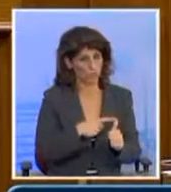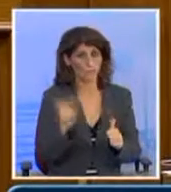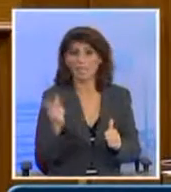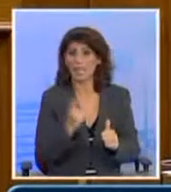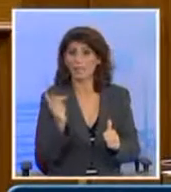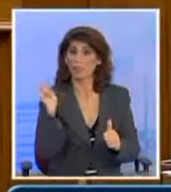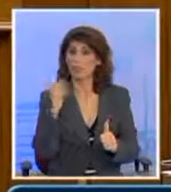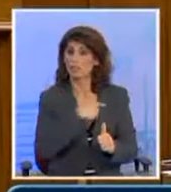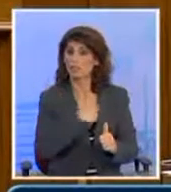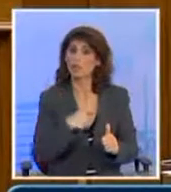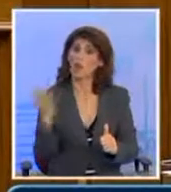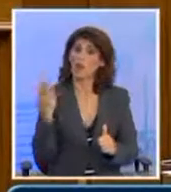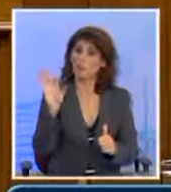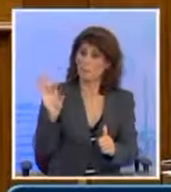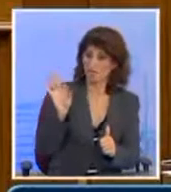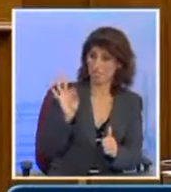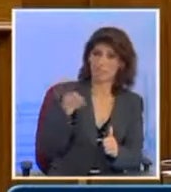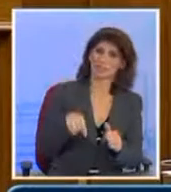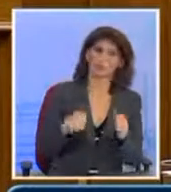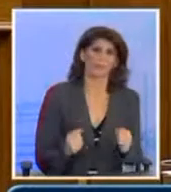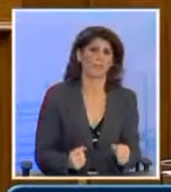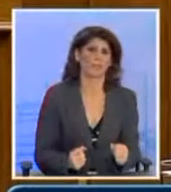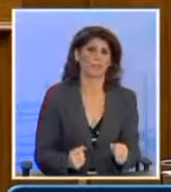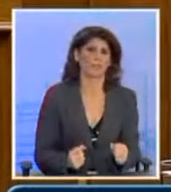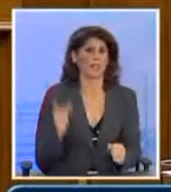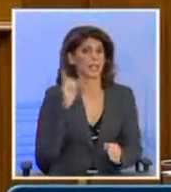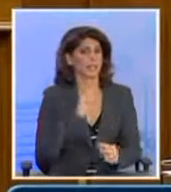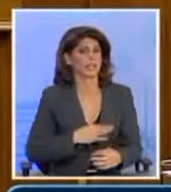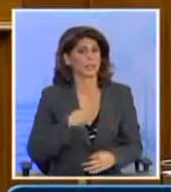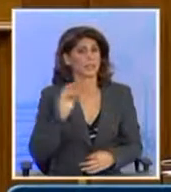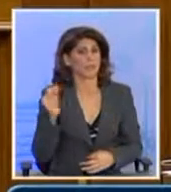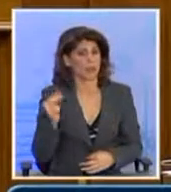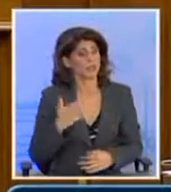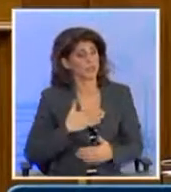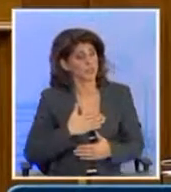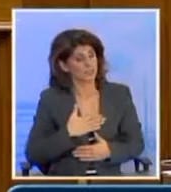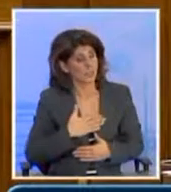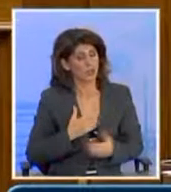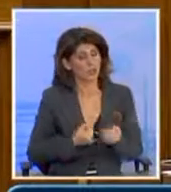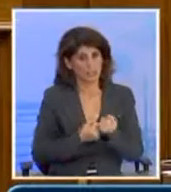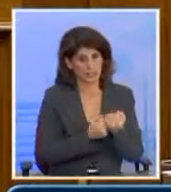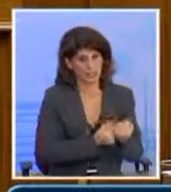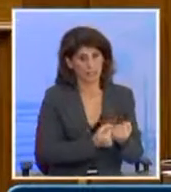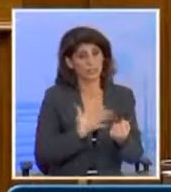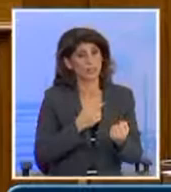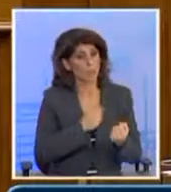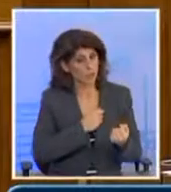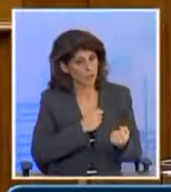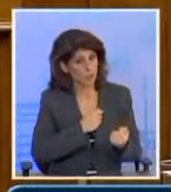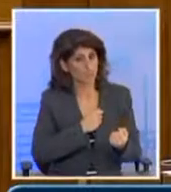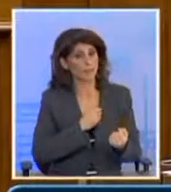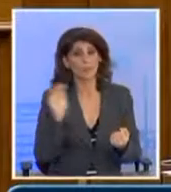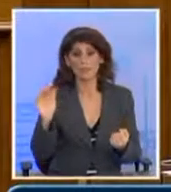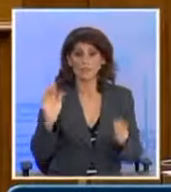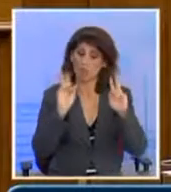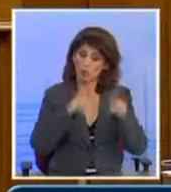δύο πολιτικοί αρχηγοί όταν με επέλεξαν για τη θέση αυτή. Κυρίες και κύριοι βουλευτές, σας ευχαριστώ για τη στήριξη και την εμπιστοσύνη σας και σας